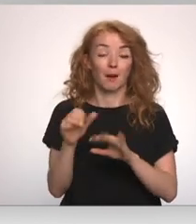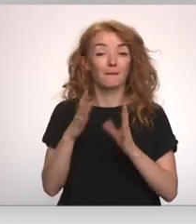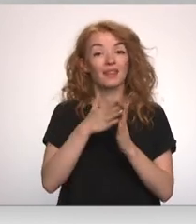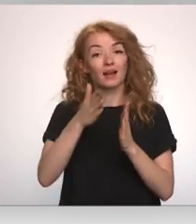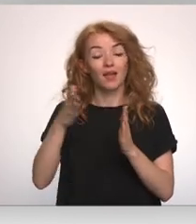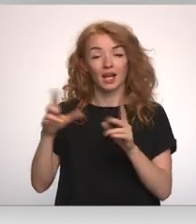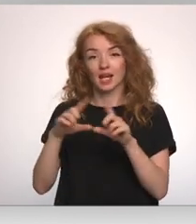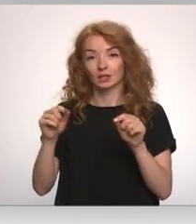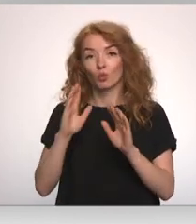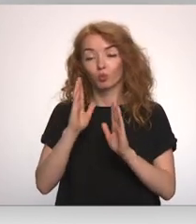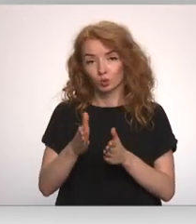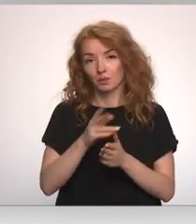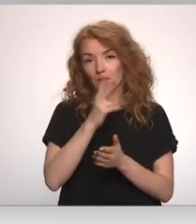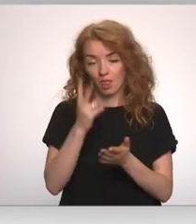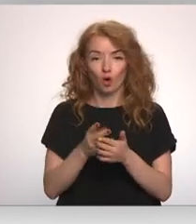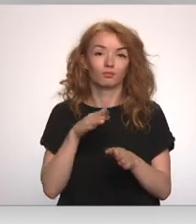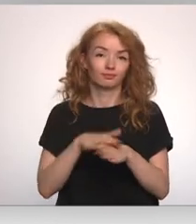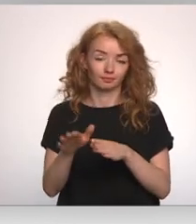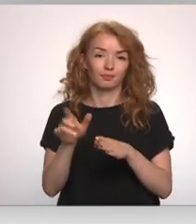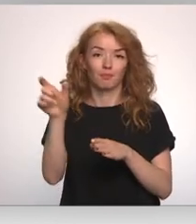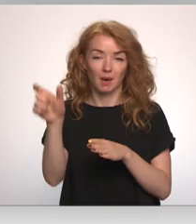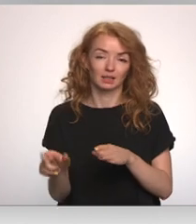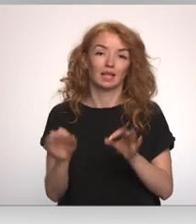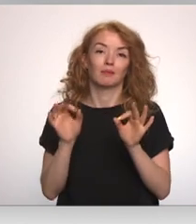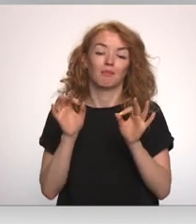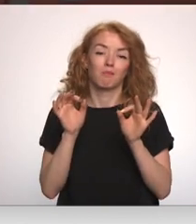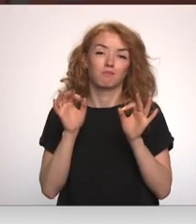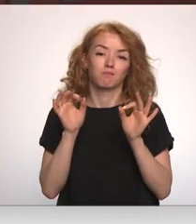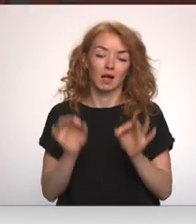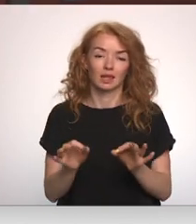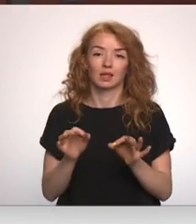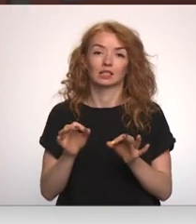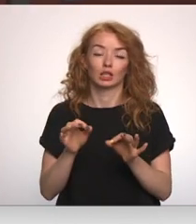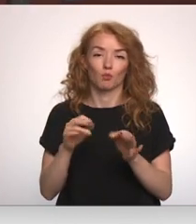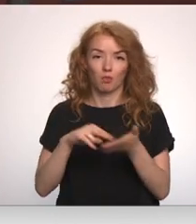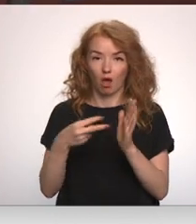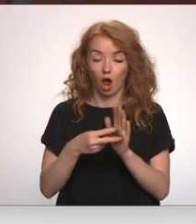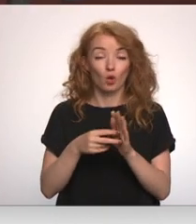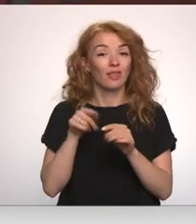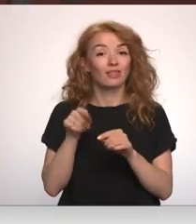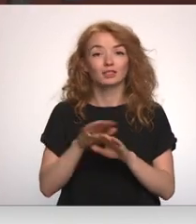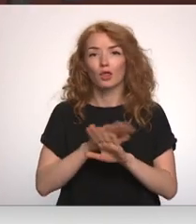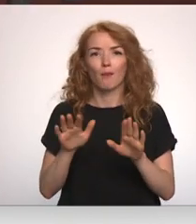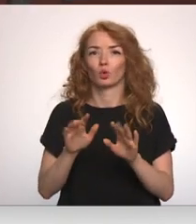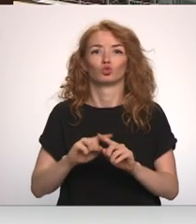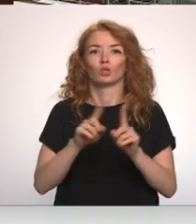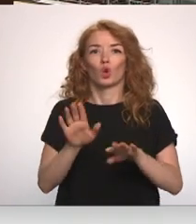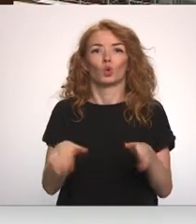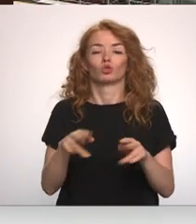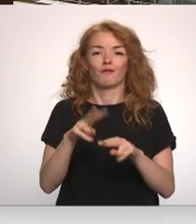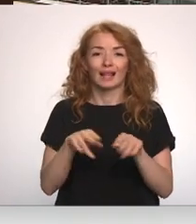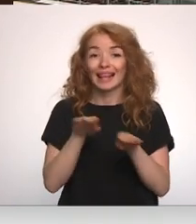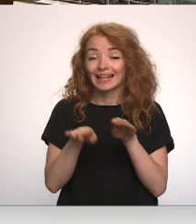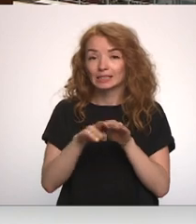ārstniecības iestādei būs pienākums īstenot pacientu tiesību īstenošanas plānu. Ārsti piebilst, ka darbs nebūs jāsāk tukšā vietā.